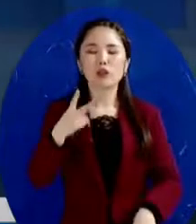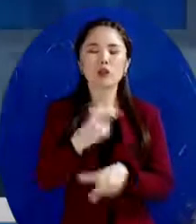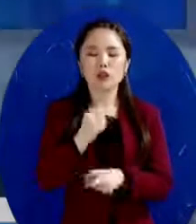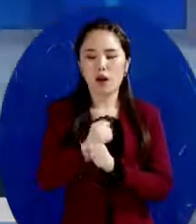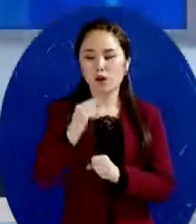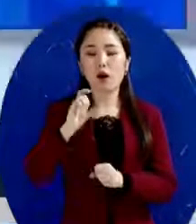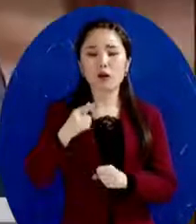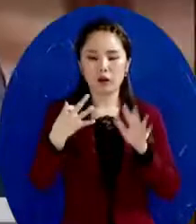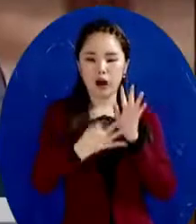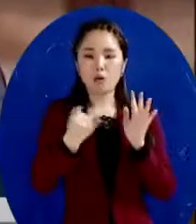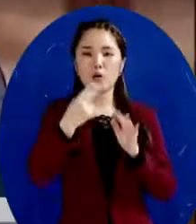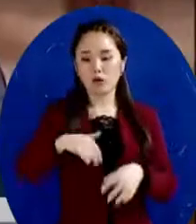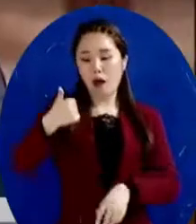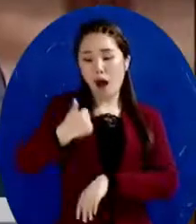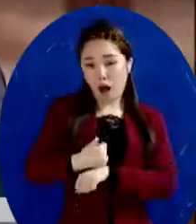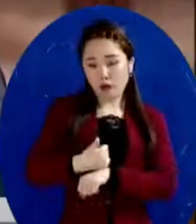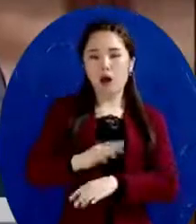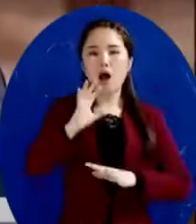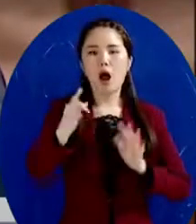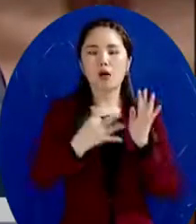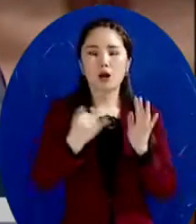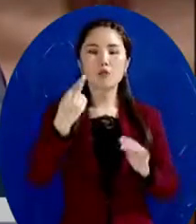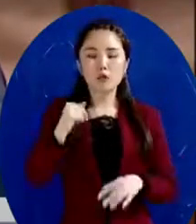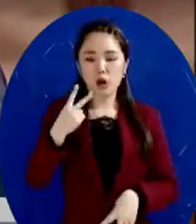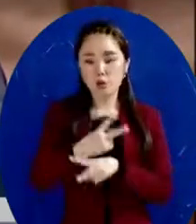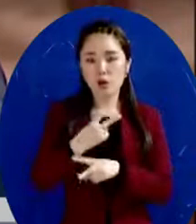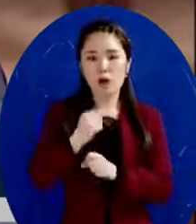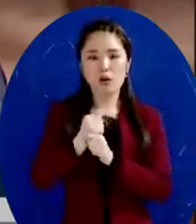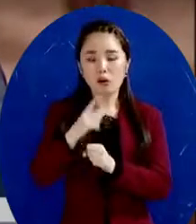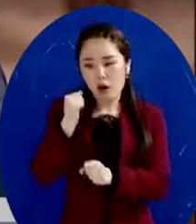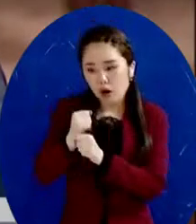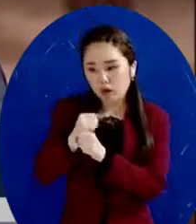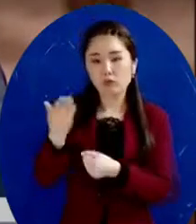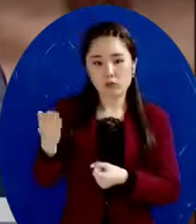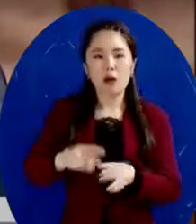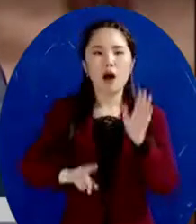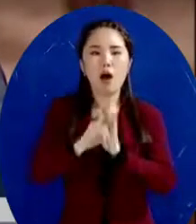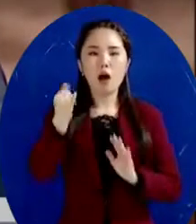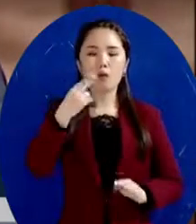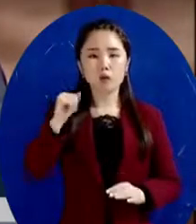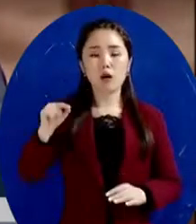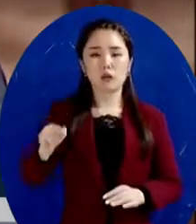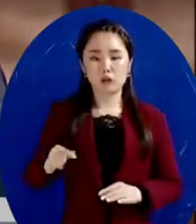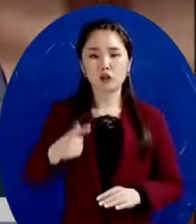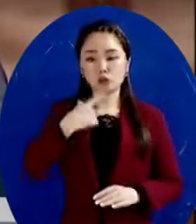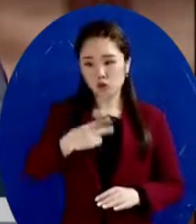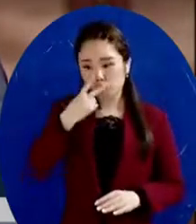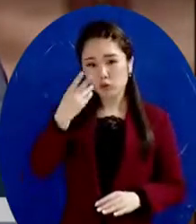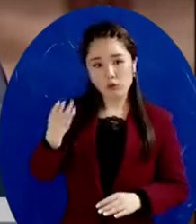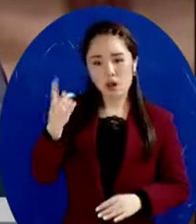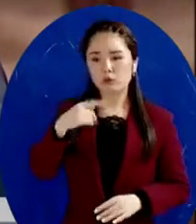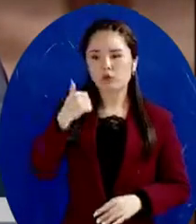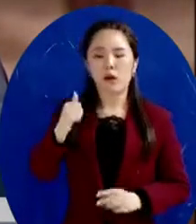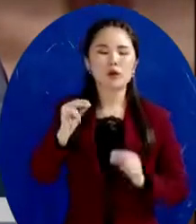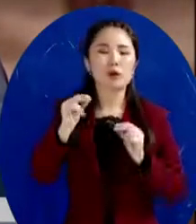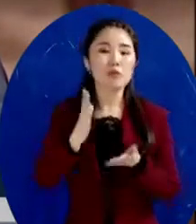ажлын хэсгийг 8 удаа ахалж байсан бол 18 удаа хуулийн ажлын хэсэгт ажилласан нь анх удаа парламентын босгод авсан гишүүний хувьд